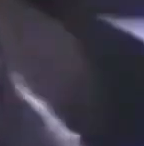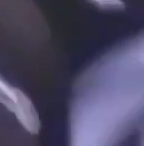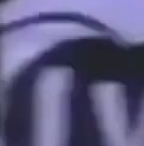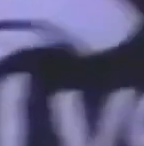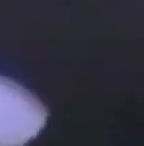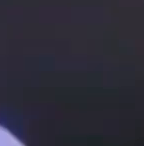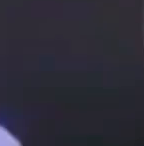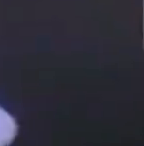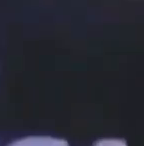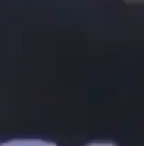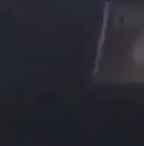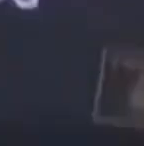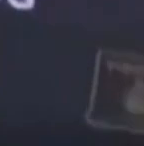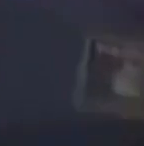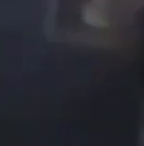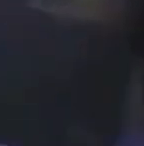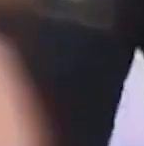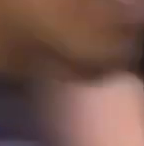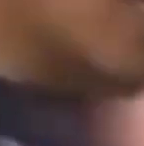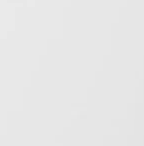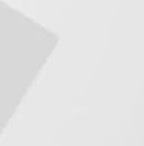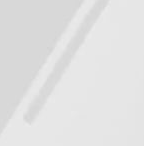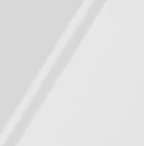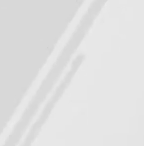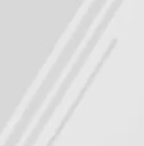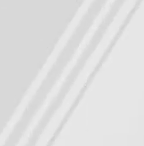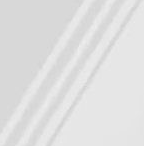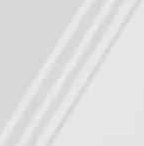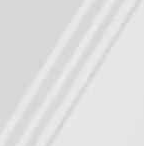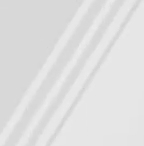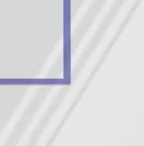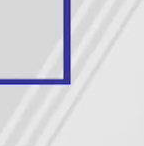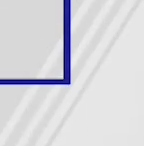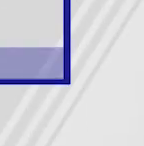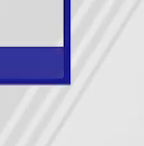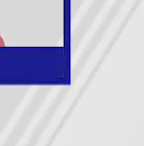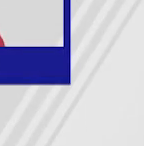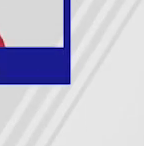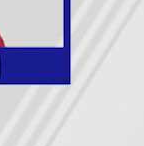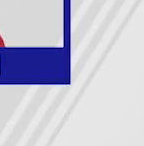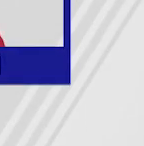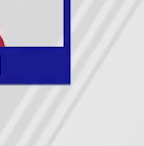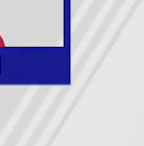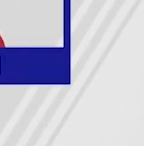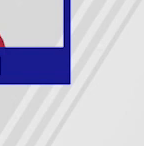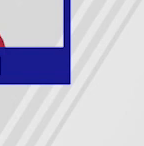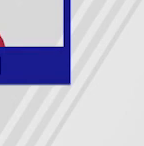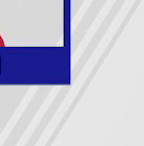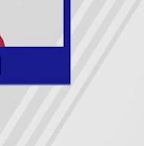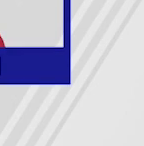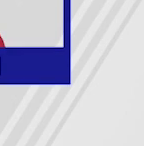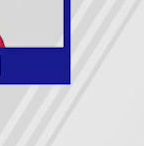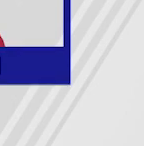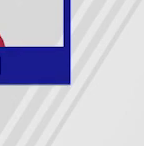akan dimainkan Shin Tae-yong untuk lini pertahanan. Zain yang akan dipasangkan bersama dengan Elkan Bagot dan Rizky Ridho serta